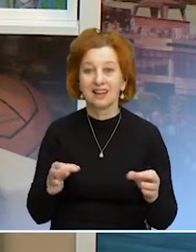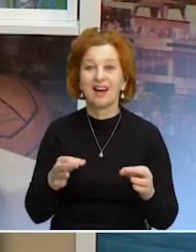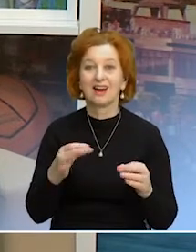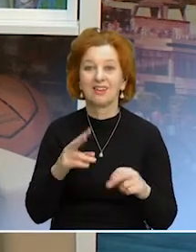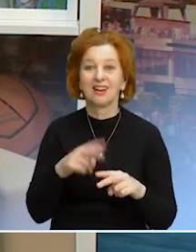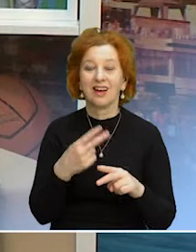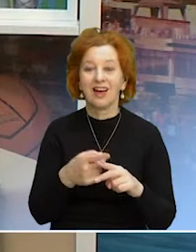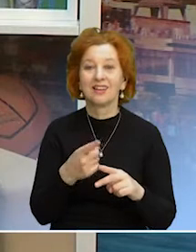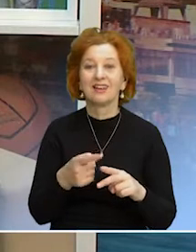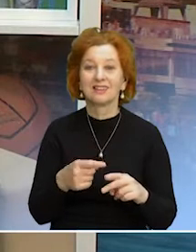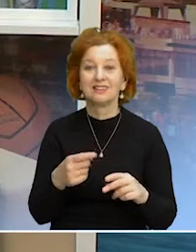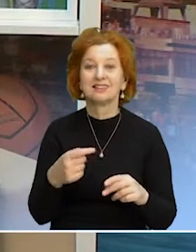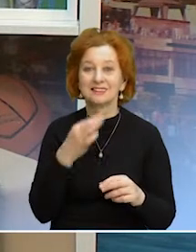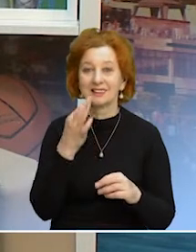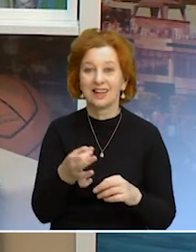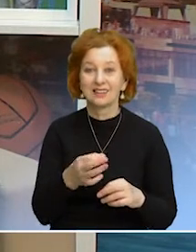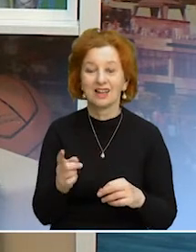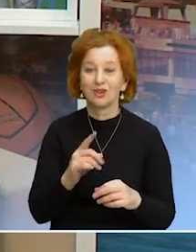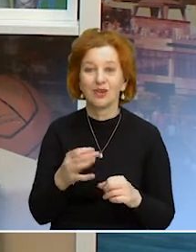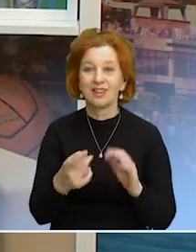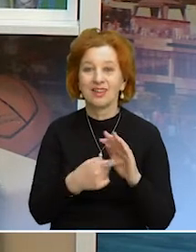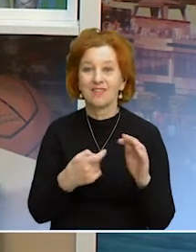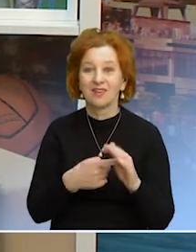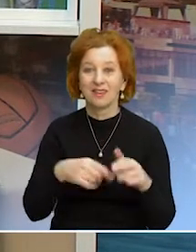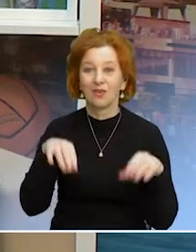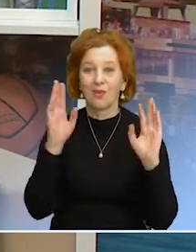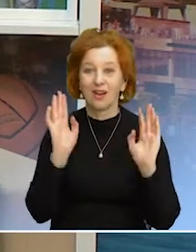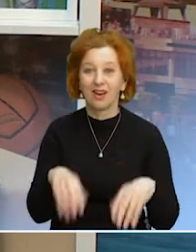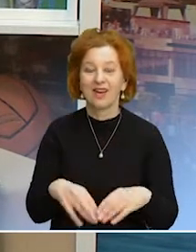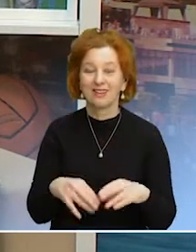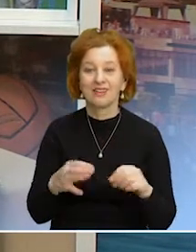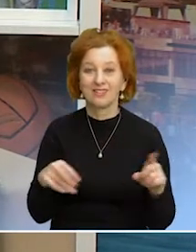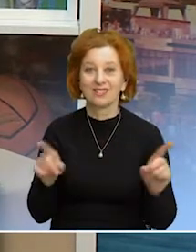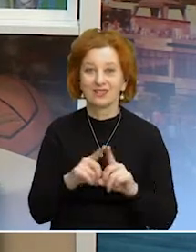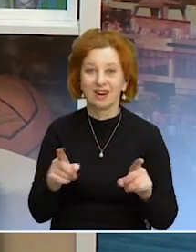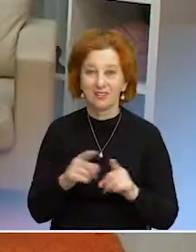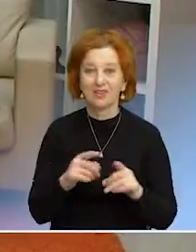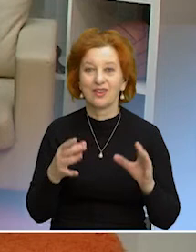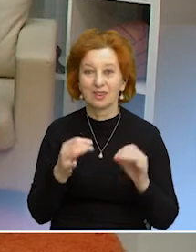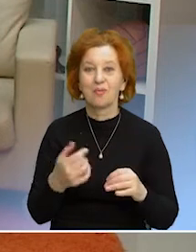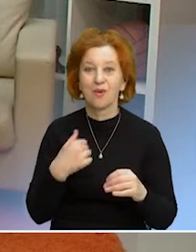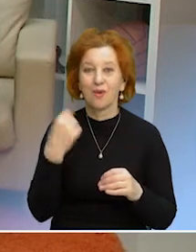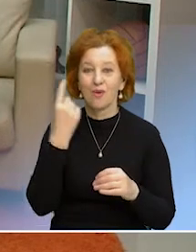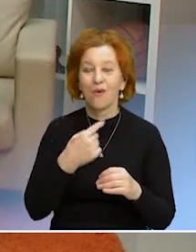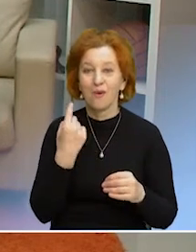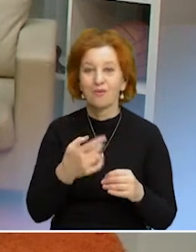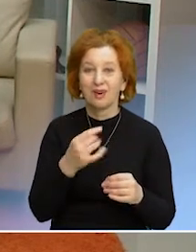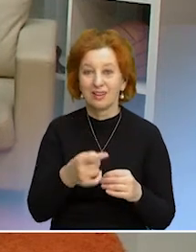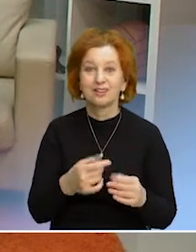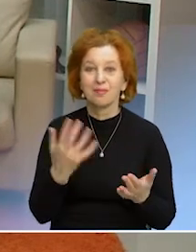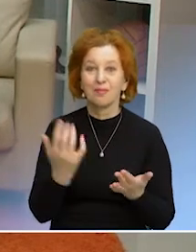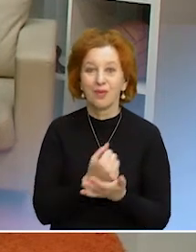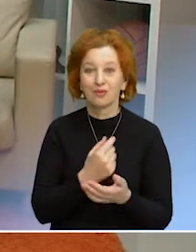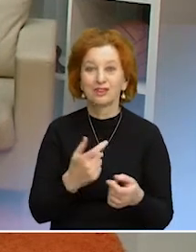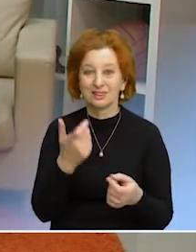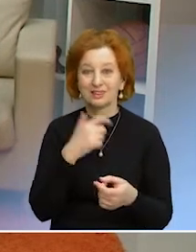надо. Чисто женщина. Она сначала сказала, не выпытывайте из меня, потом говорит, ну ладно, можно. Пожалуйста, не разрушайте мой образ в